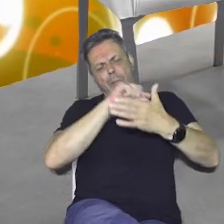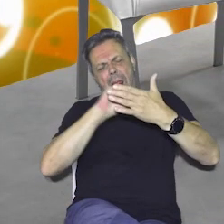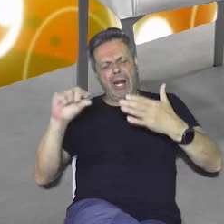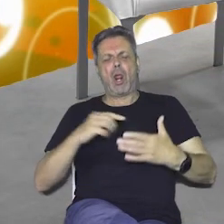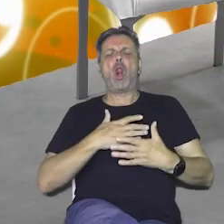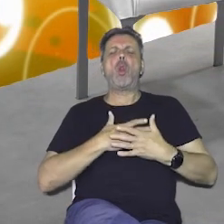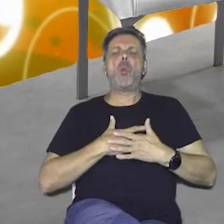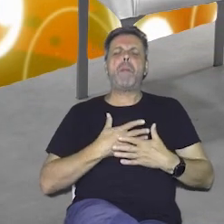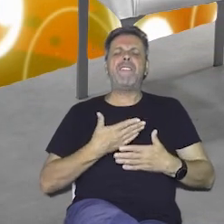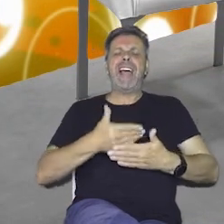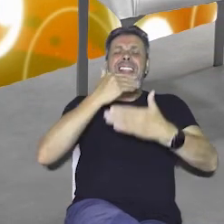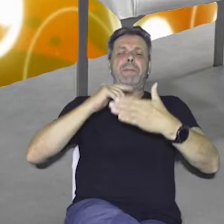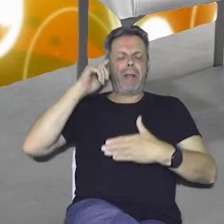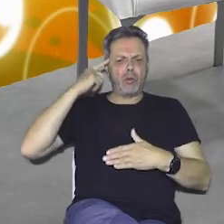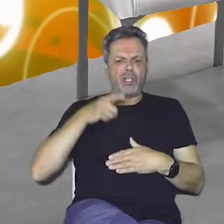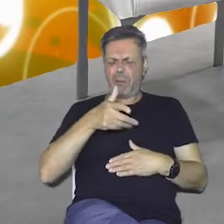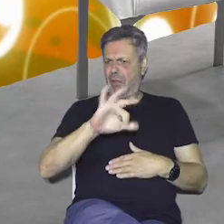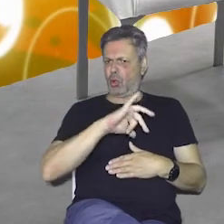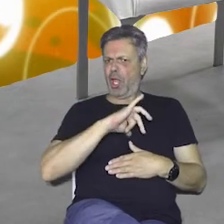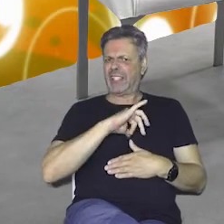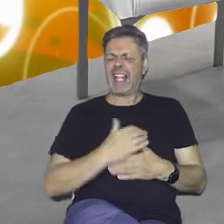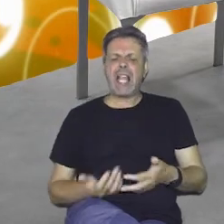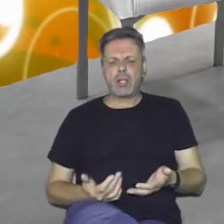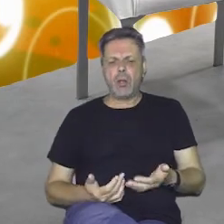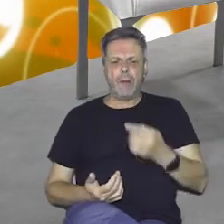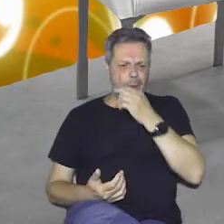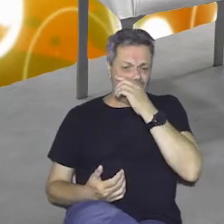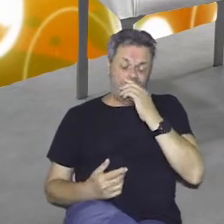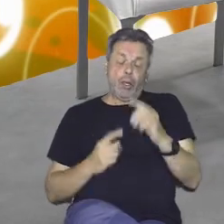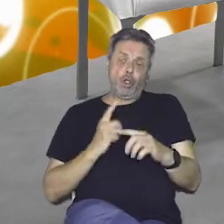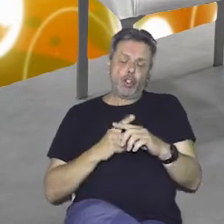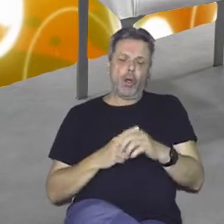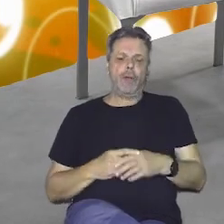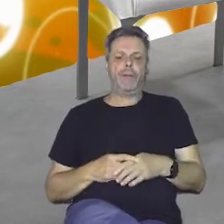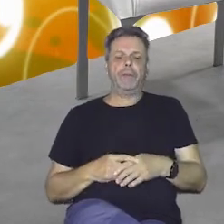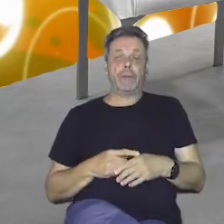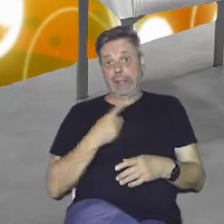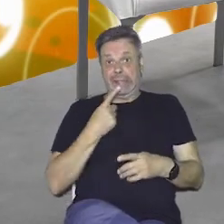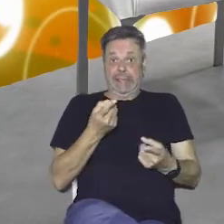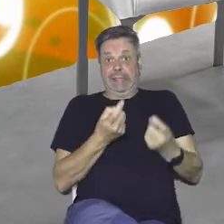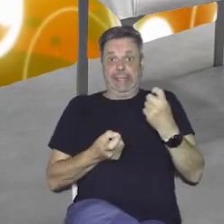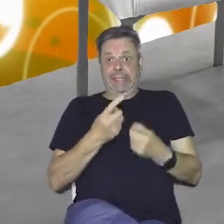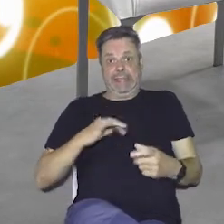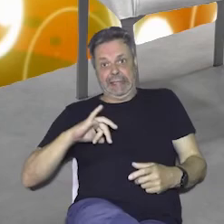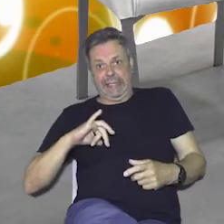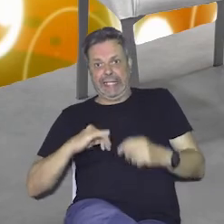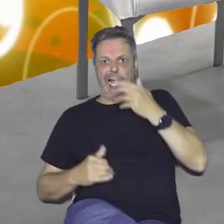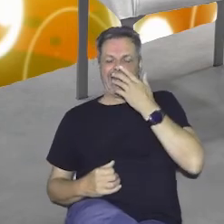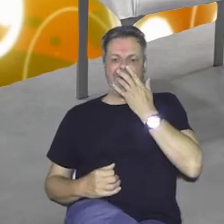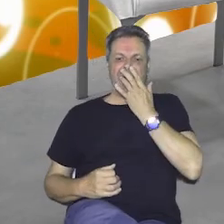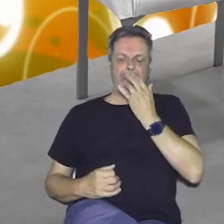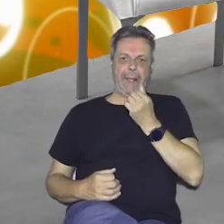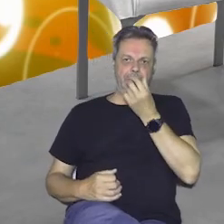s predumišljajem. To je vrlo interesantan naslov. Da. Intrigantan. Da. Vrlo